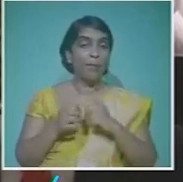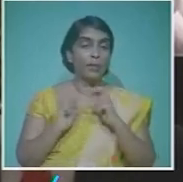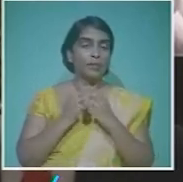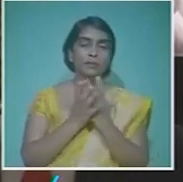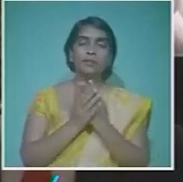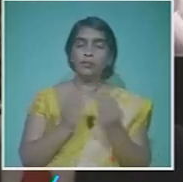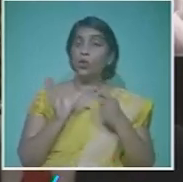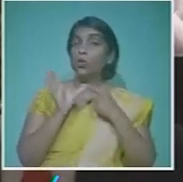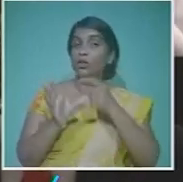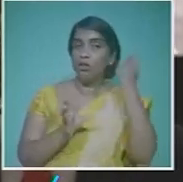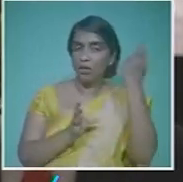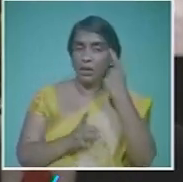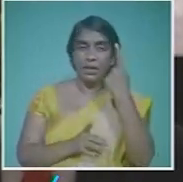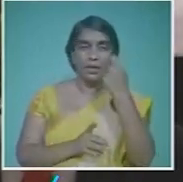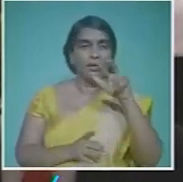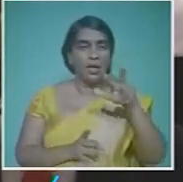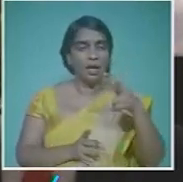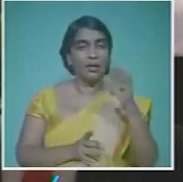හොයන්න